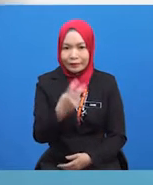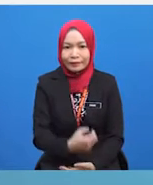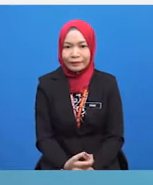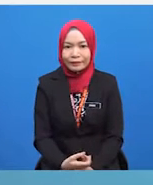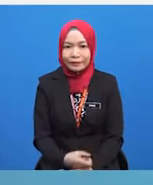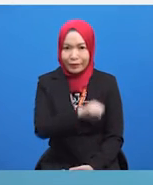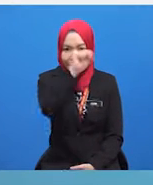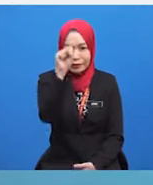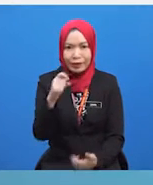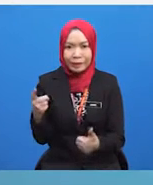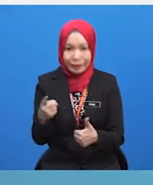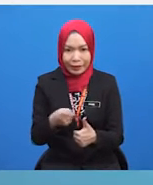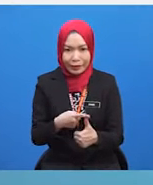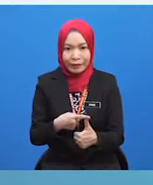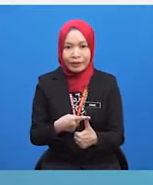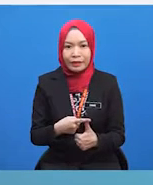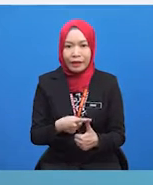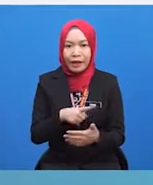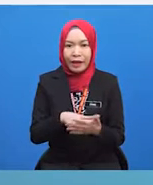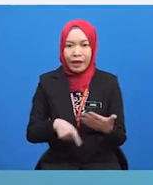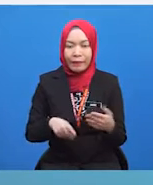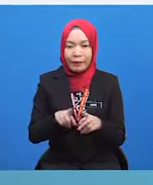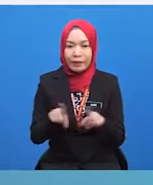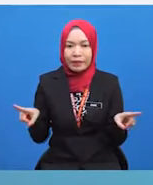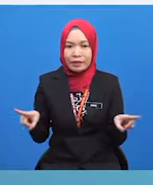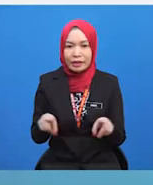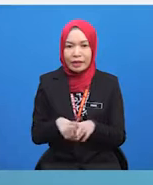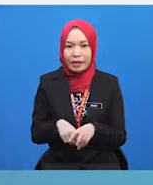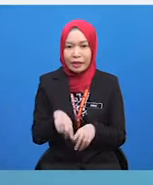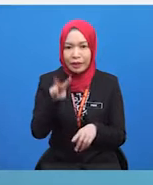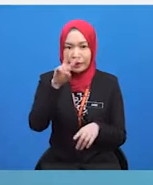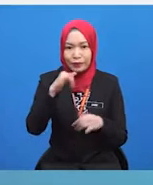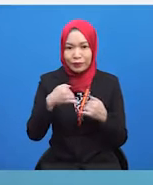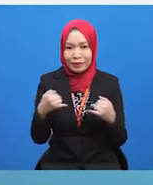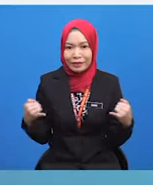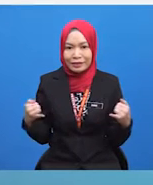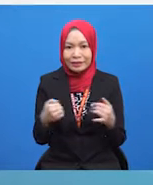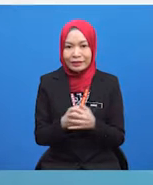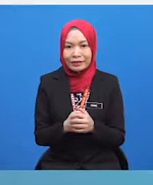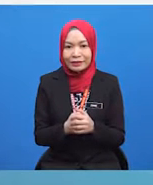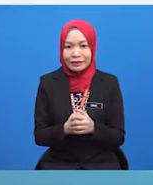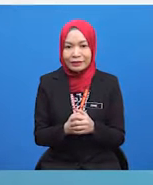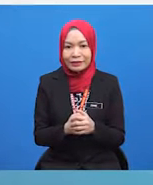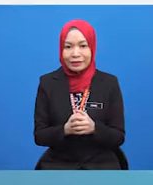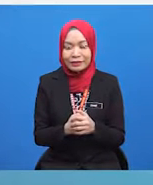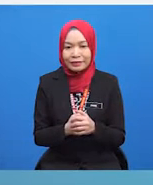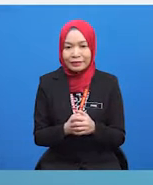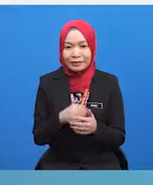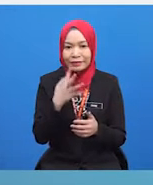Soalan pertama ialah, apakah perbezaan dua jenis mod color pada